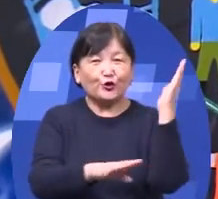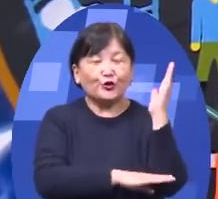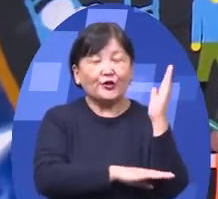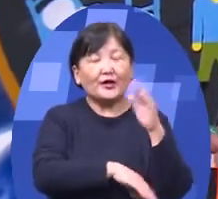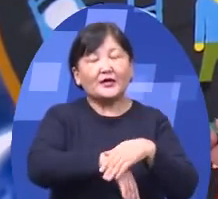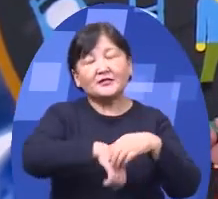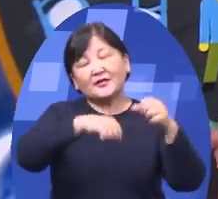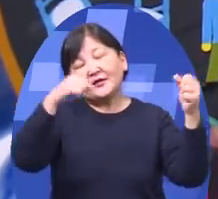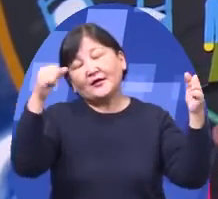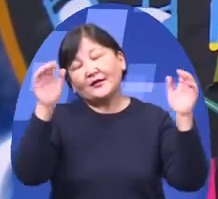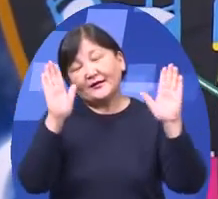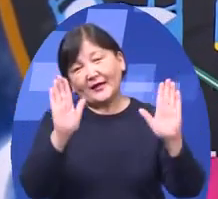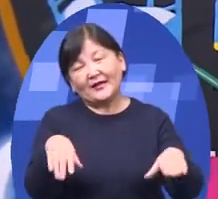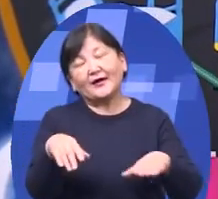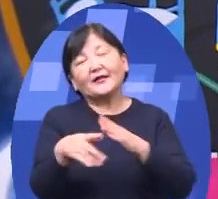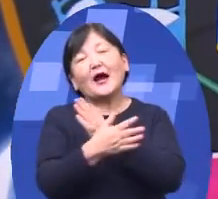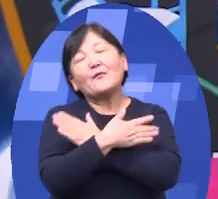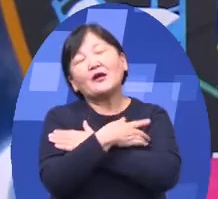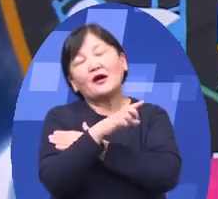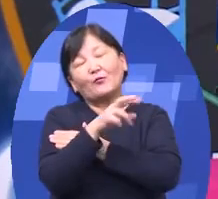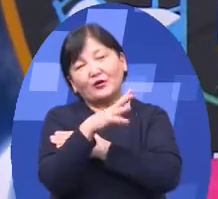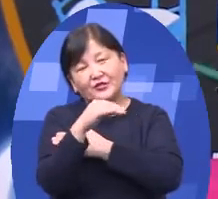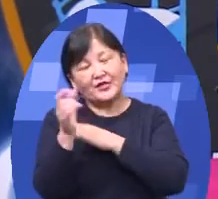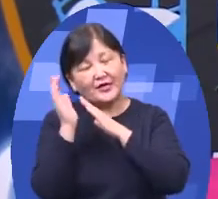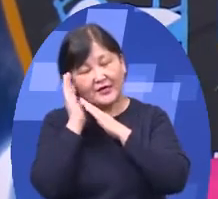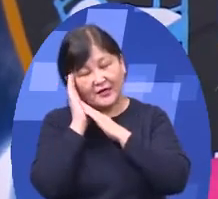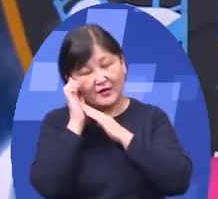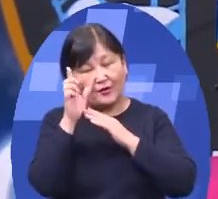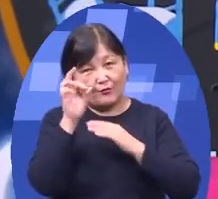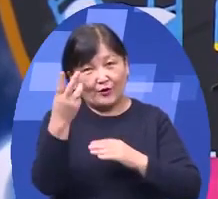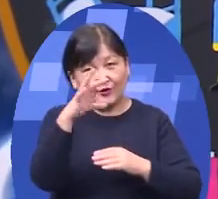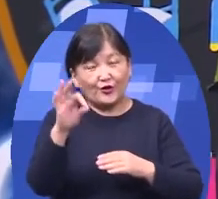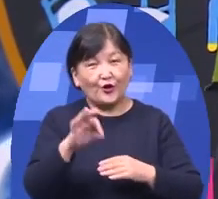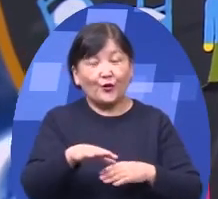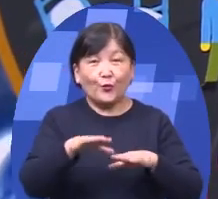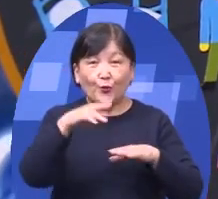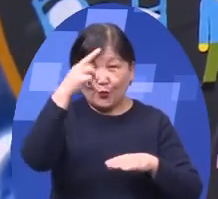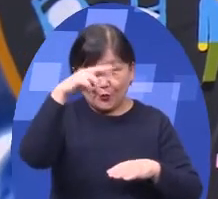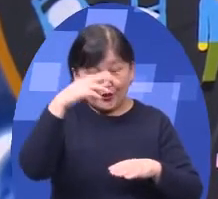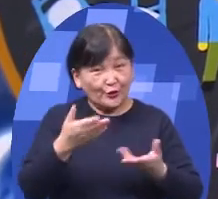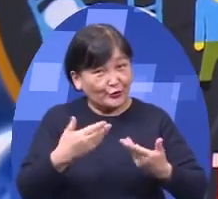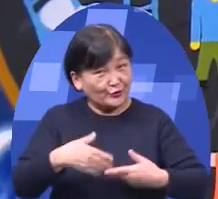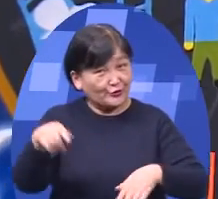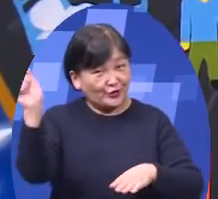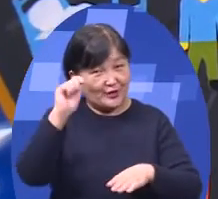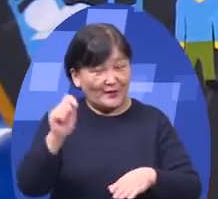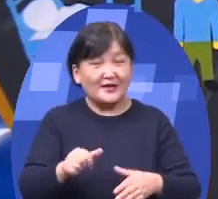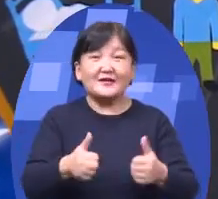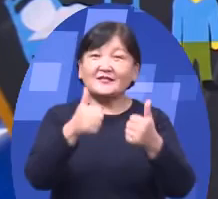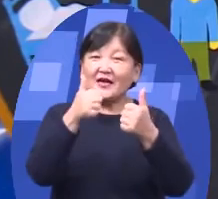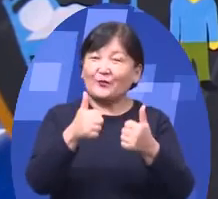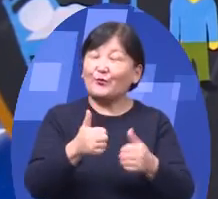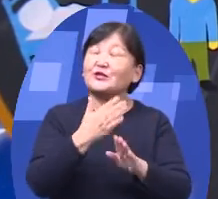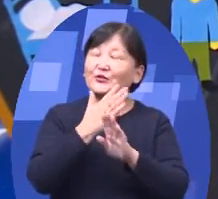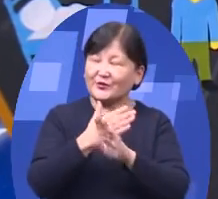өдрийнхөө алжаалыг тайлахаар амархаар болж гинэ. Болдоо хүүгийн маань төрсөн өдөр маш сайхан болж